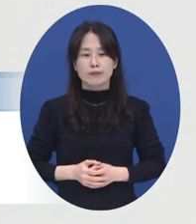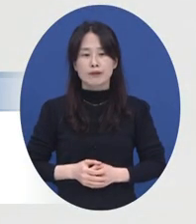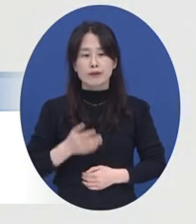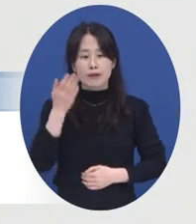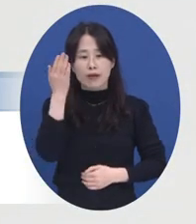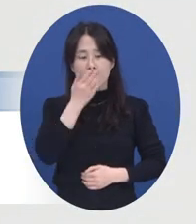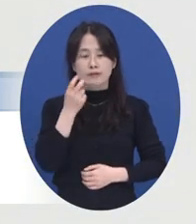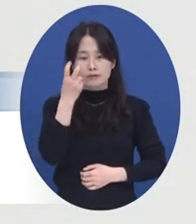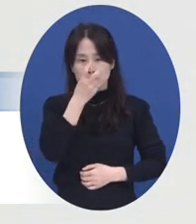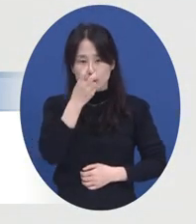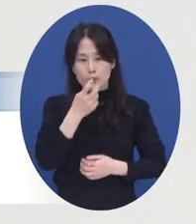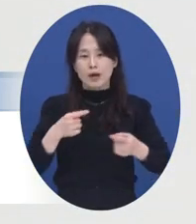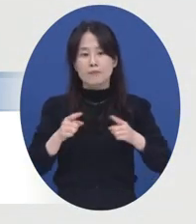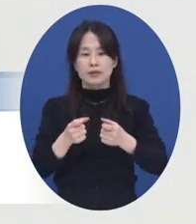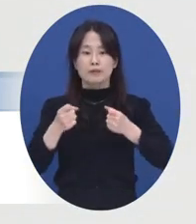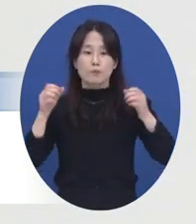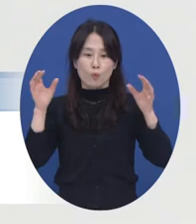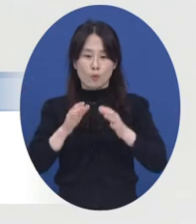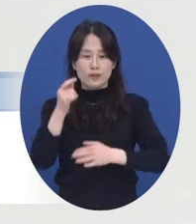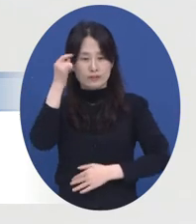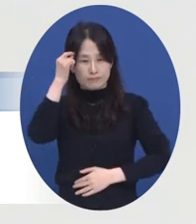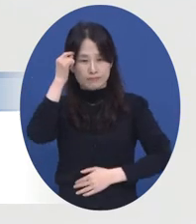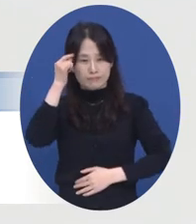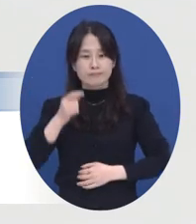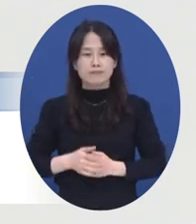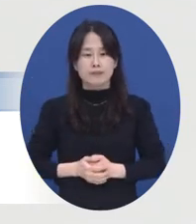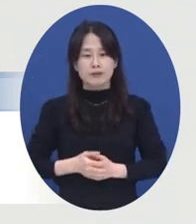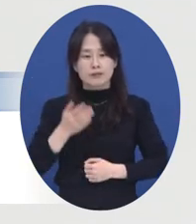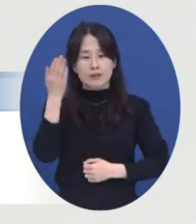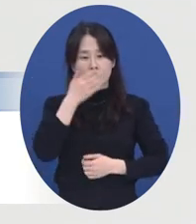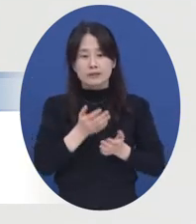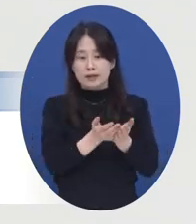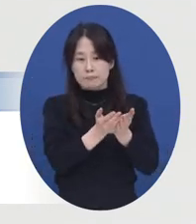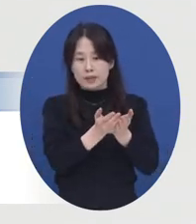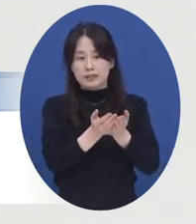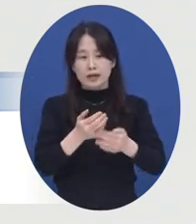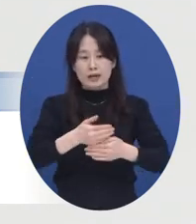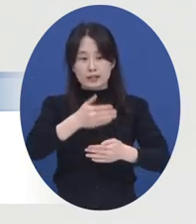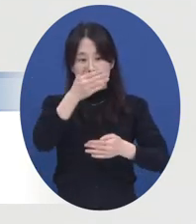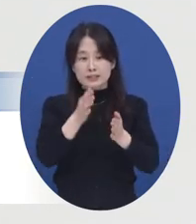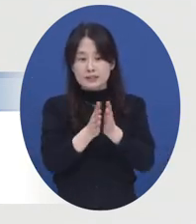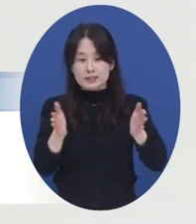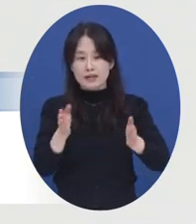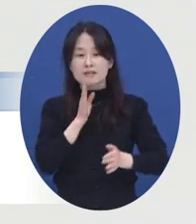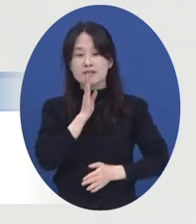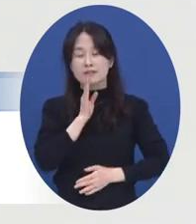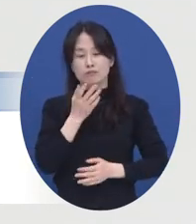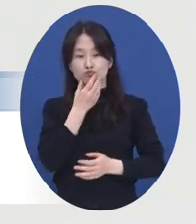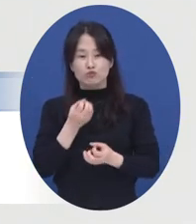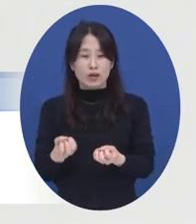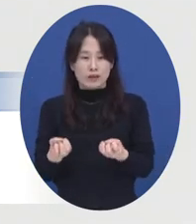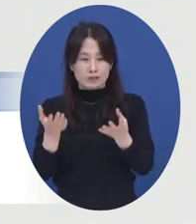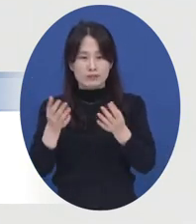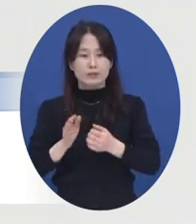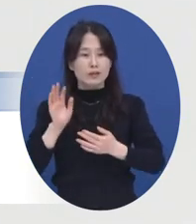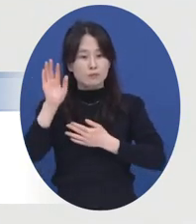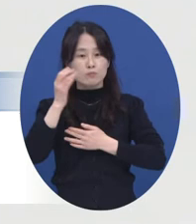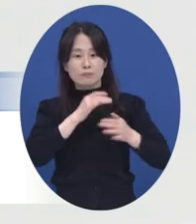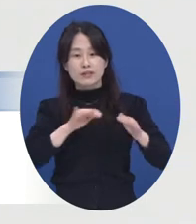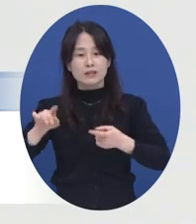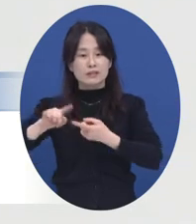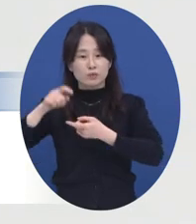돌보는데 함께 힘을 모아야 된다고 생각 청정 호의 취향을 진심으로 축하드리고 앞으로도